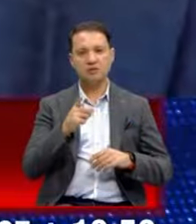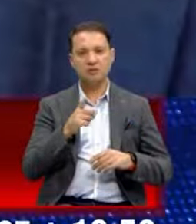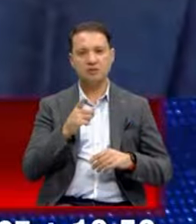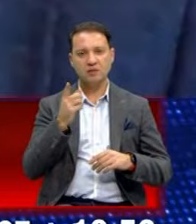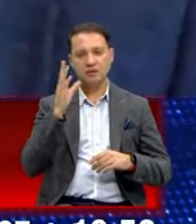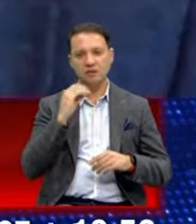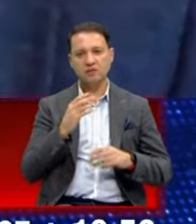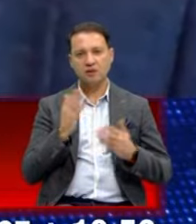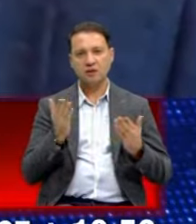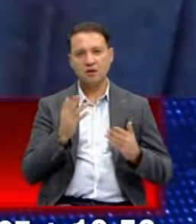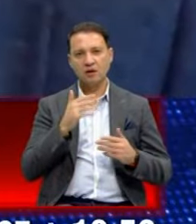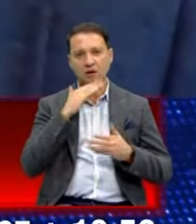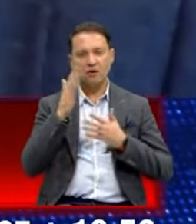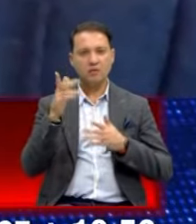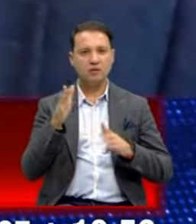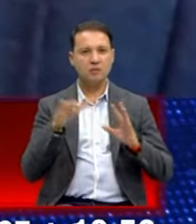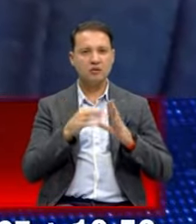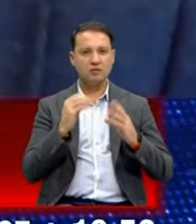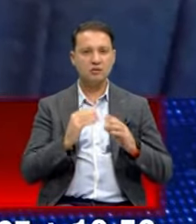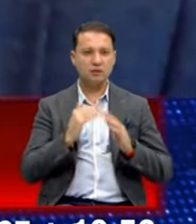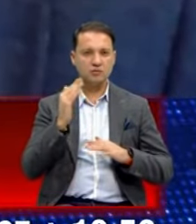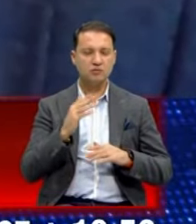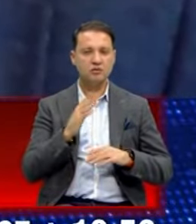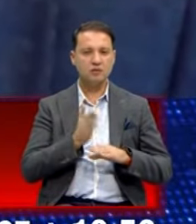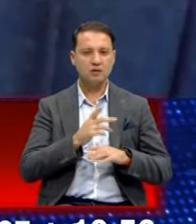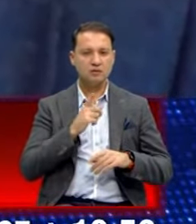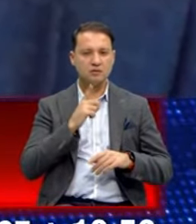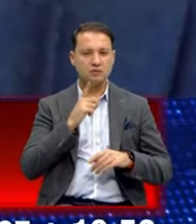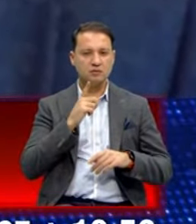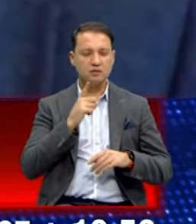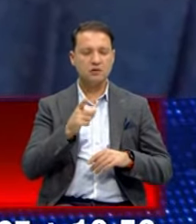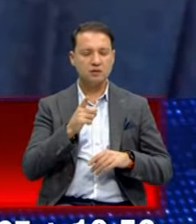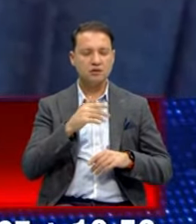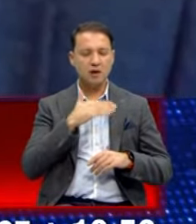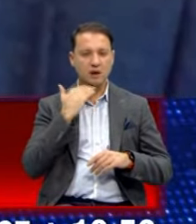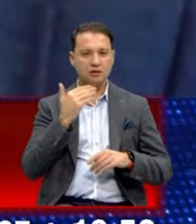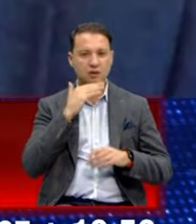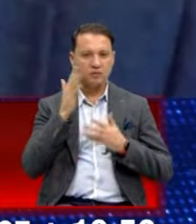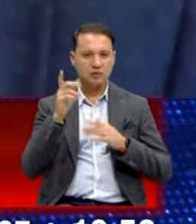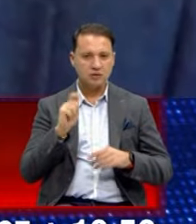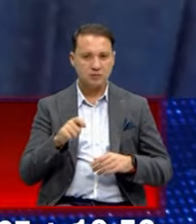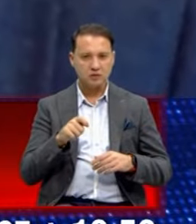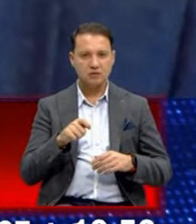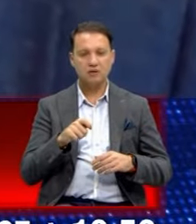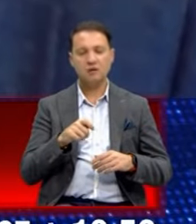bir anlamda ithalata bağlı olarak artıyor. Neden? Çünkü siz et ithal ettiğiniz